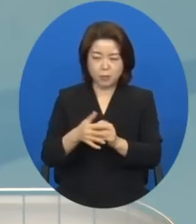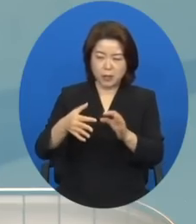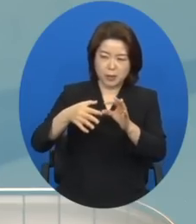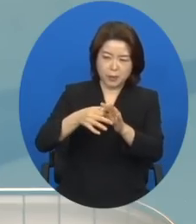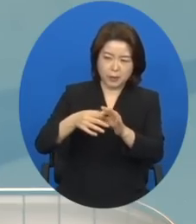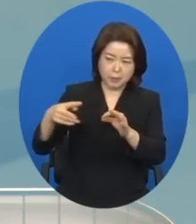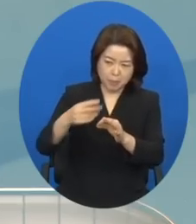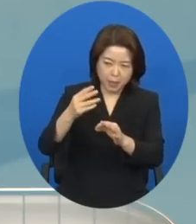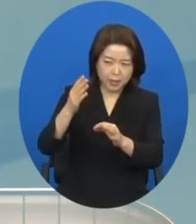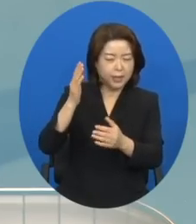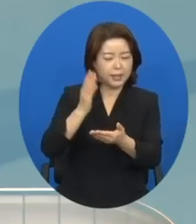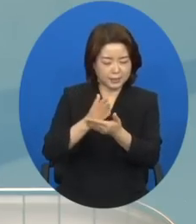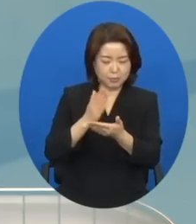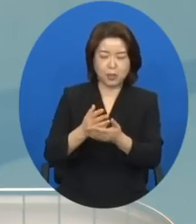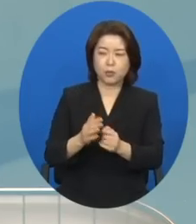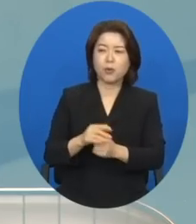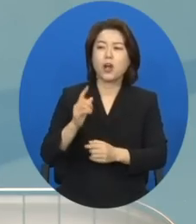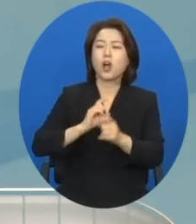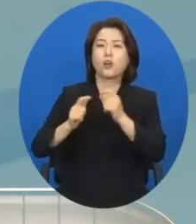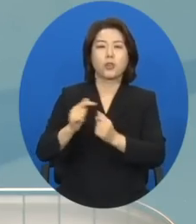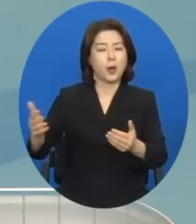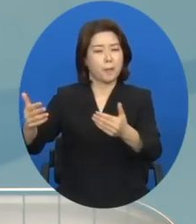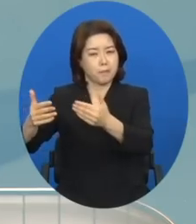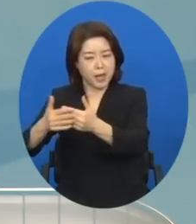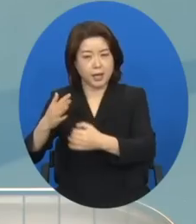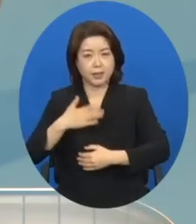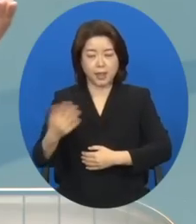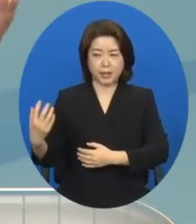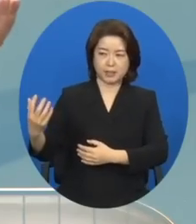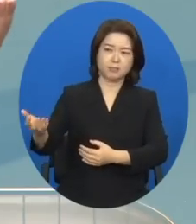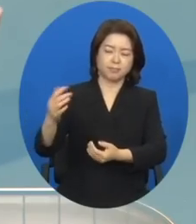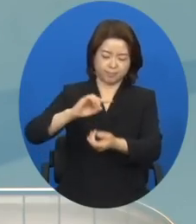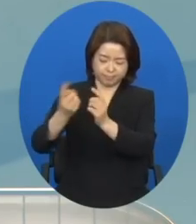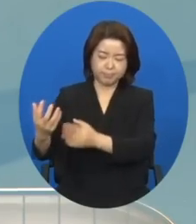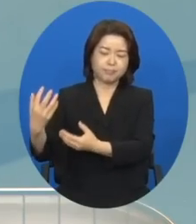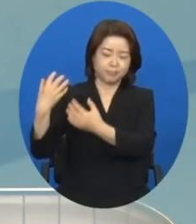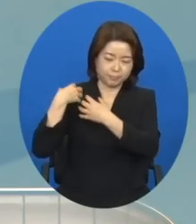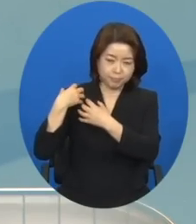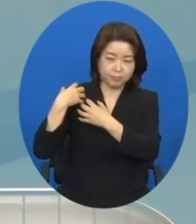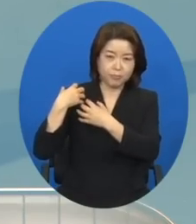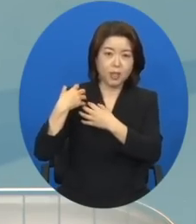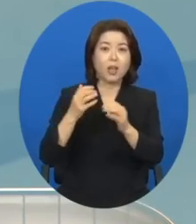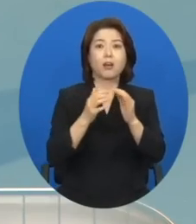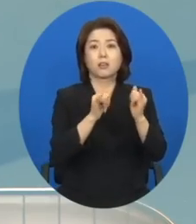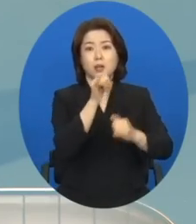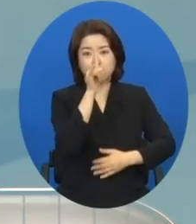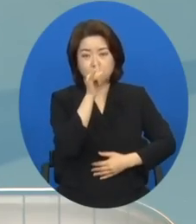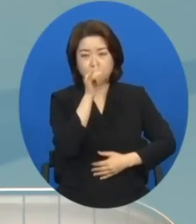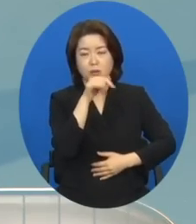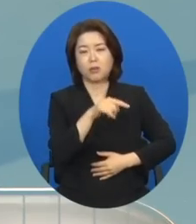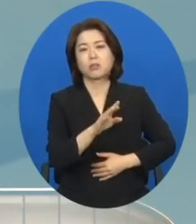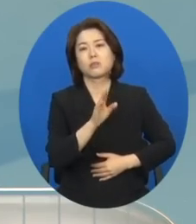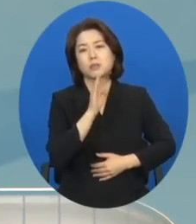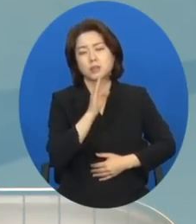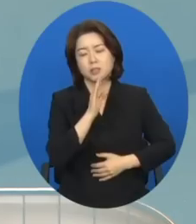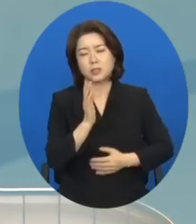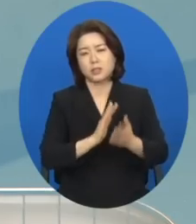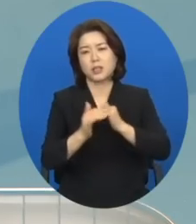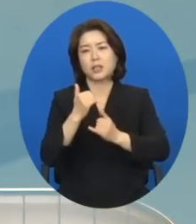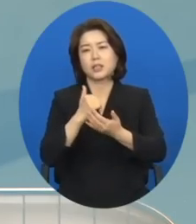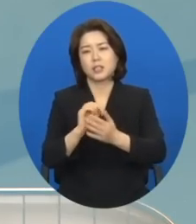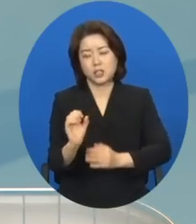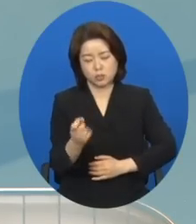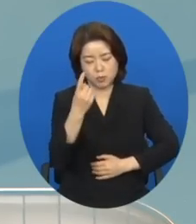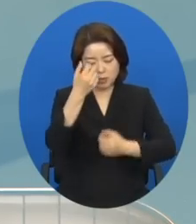아니라 그를 더 품어야지, 내가 짐을 져야지 라는 분이 계세요. 그분이야말로 예수님에 의해서 발